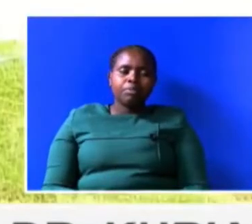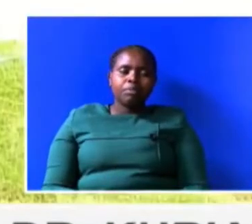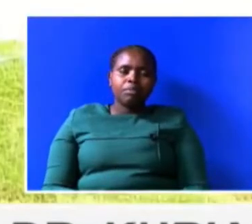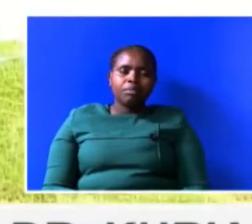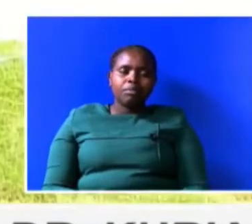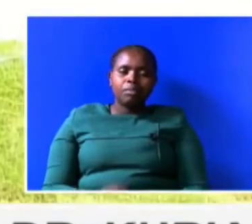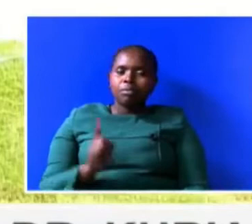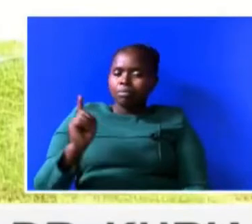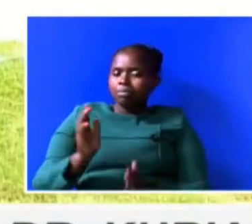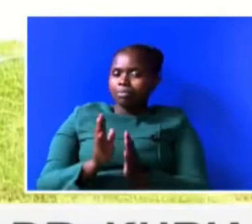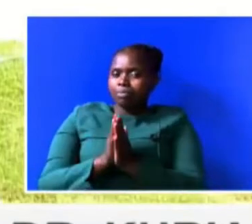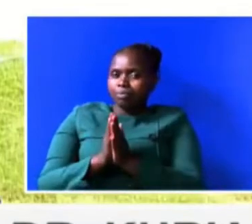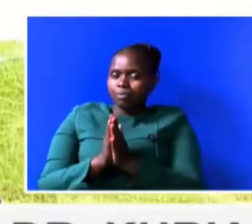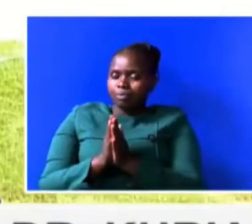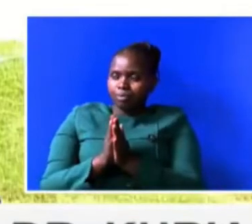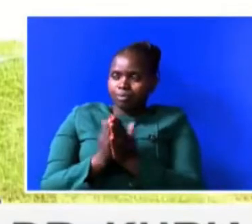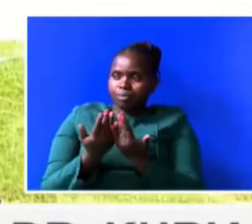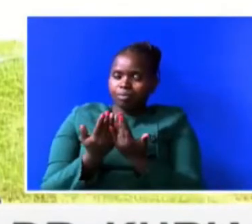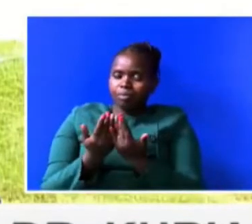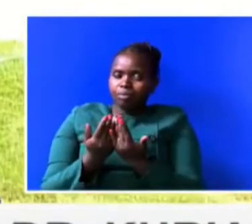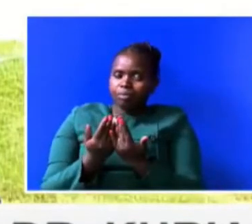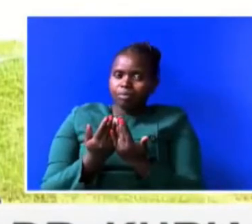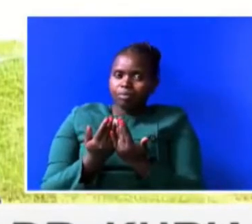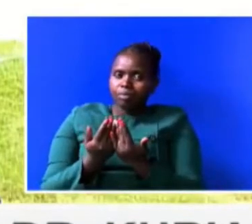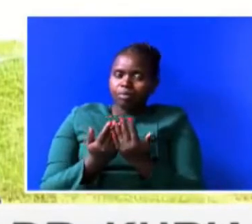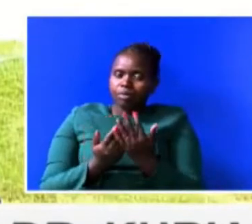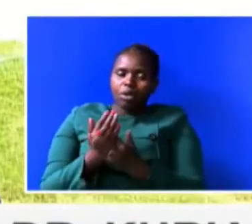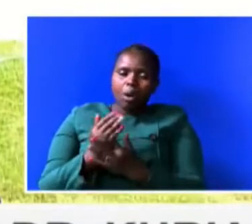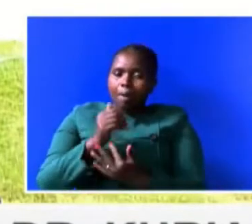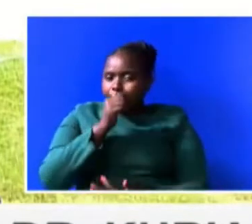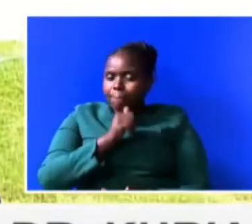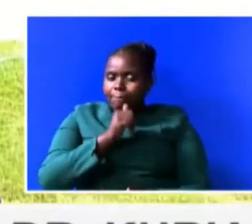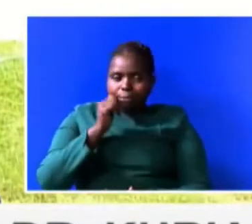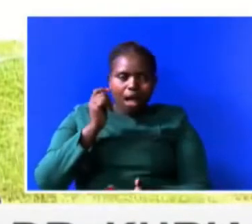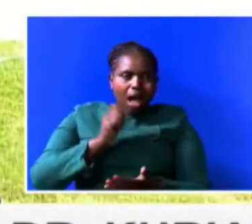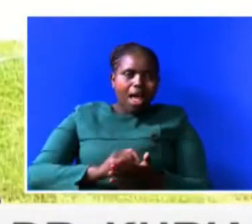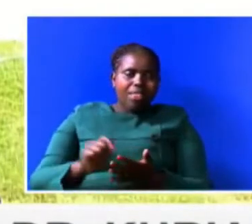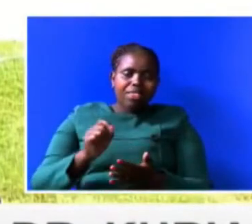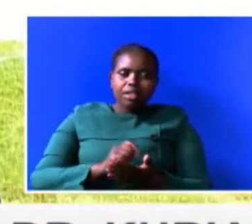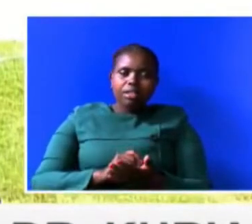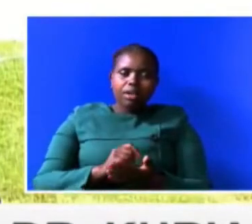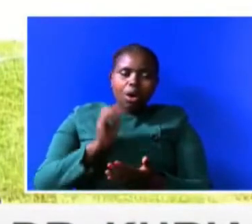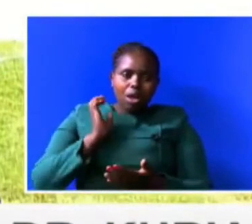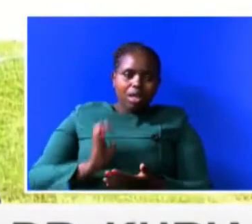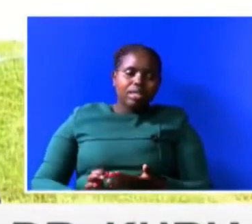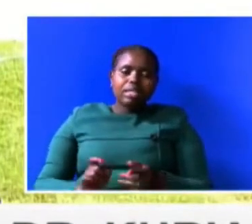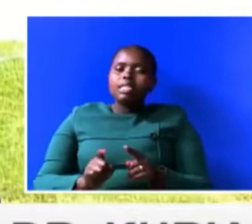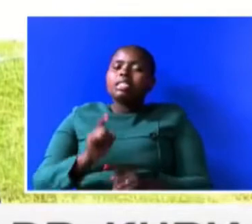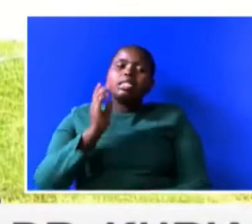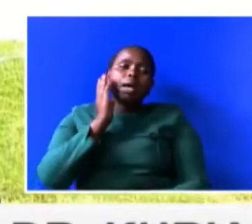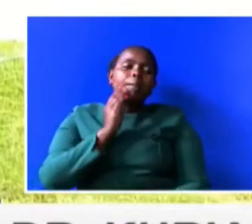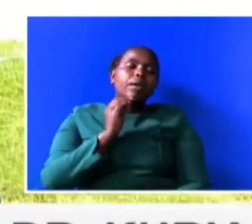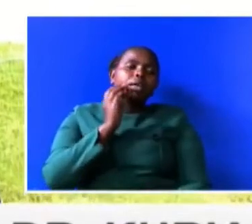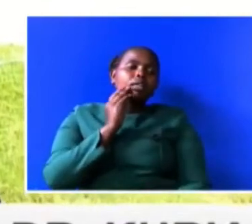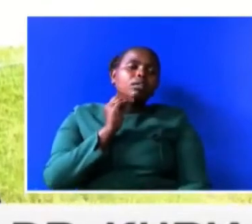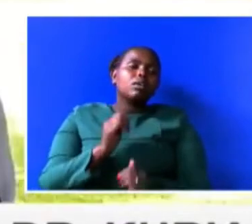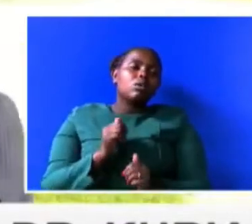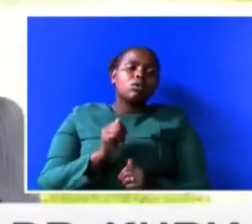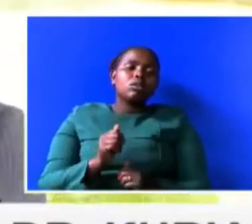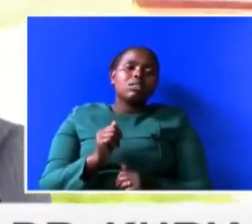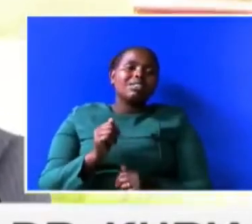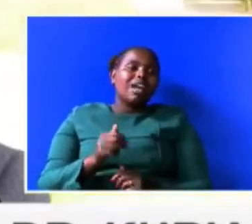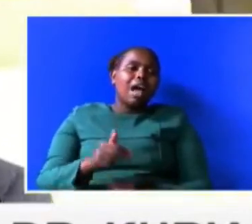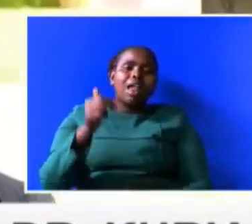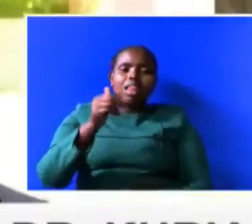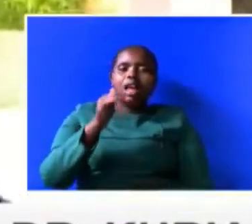This book, Triangle Applied Ethics, has come out as experience which I have had